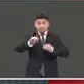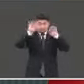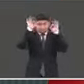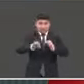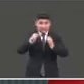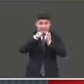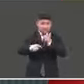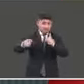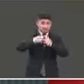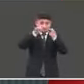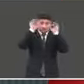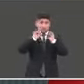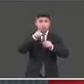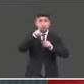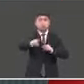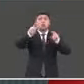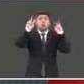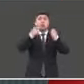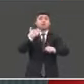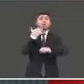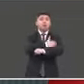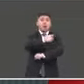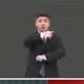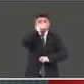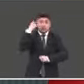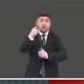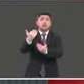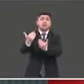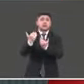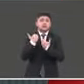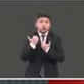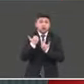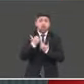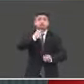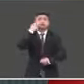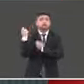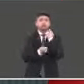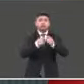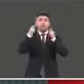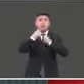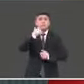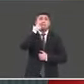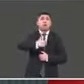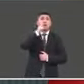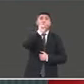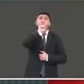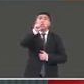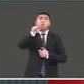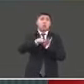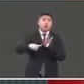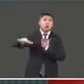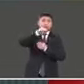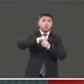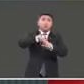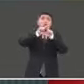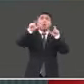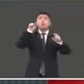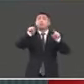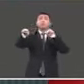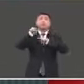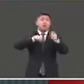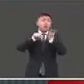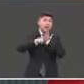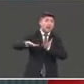kadar bu hususta emeği katkısı mesaisi olan bakanlıklarımız a kurumlarımıza